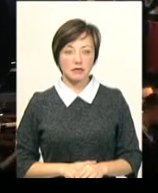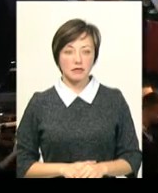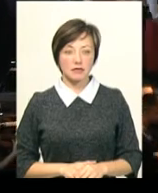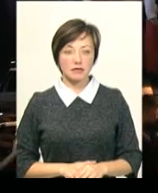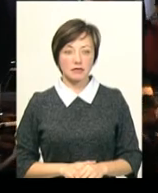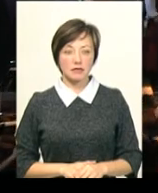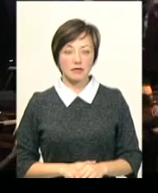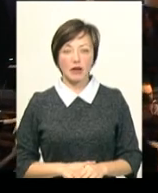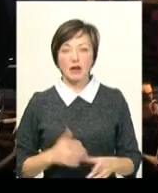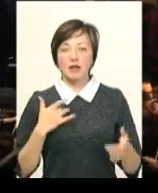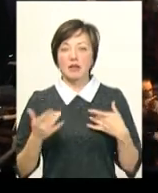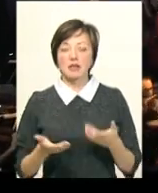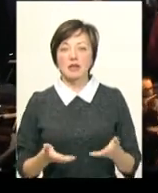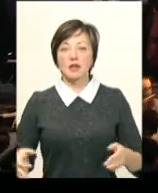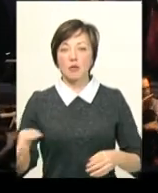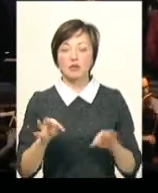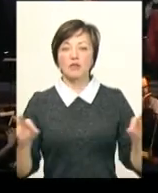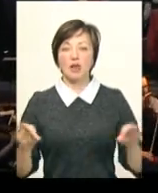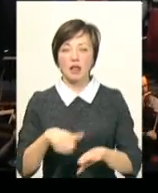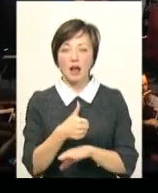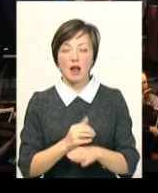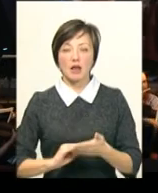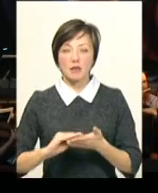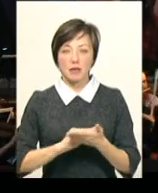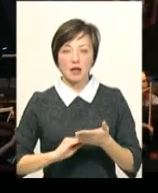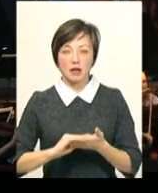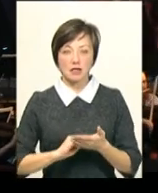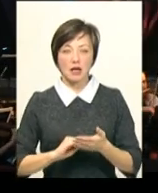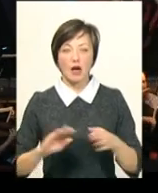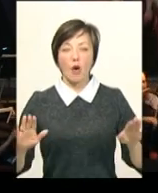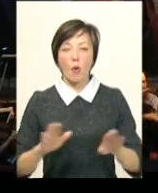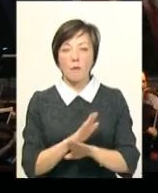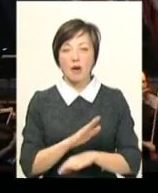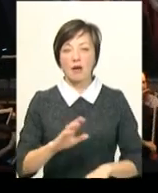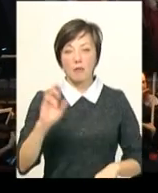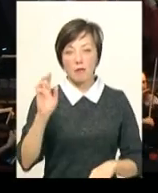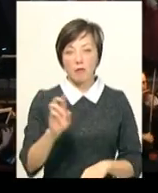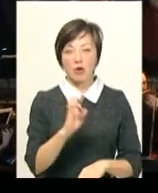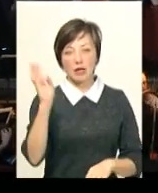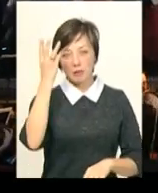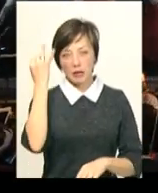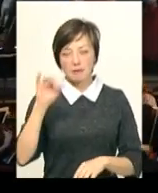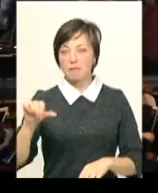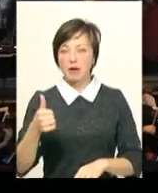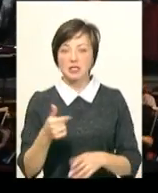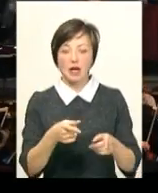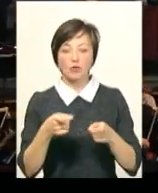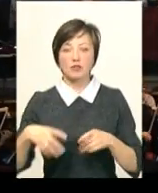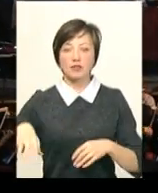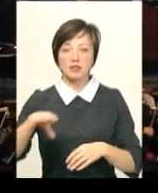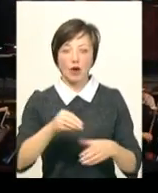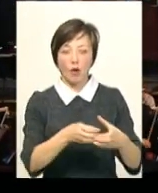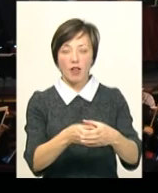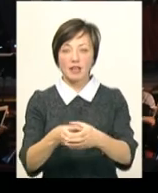На сцені обласної філармонії генеральна репетиція опери «Богдан Хмельницький» в обласному центрі її ставлять вперше. До участі залучені всі